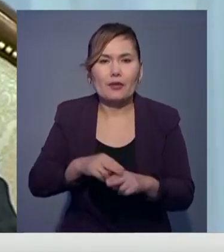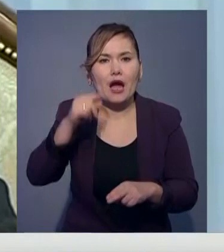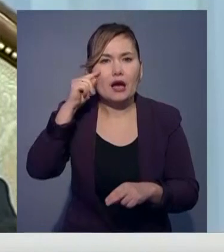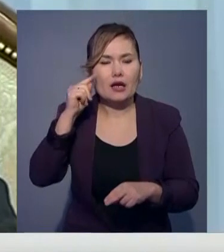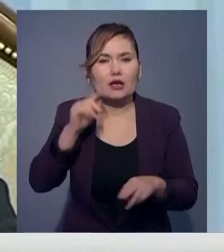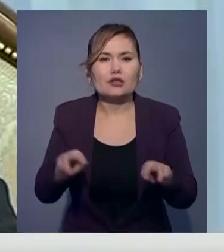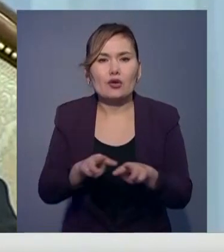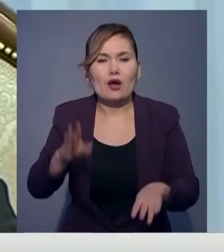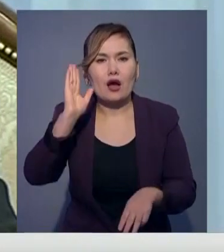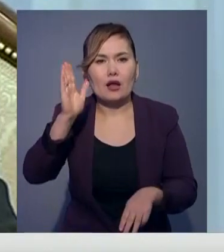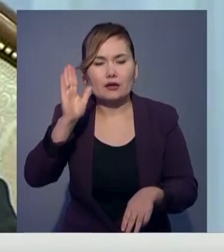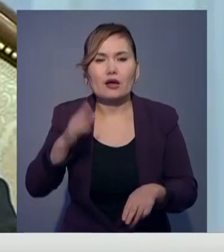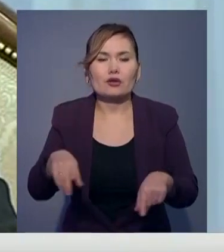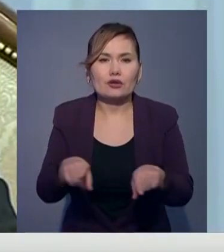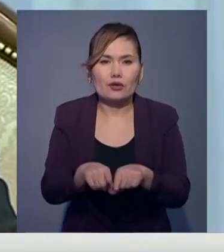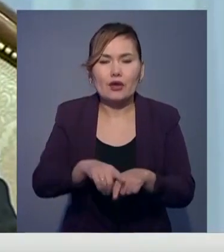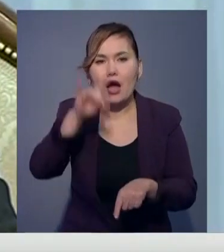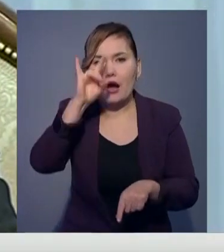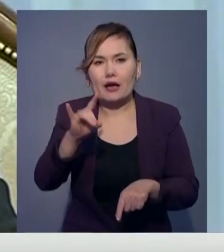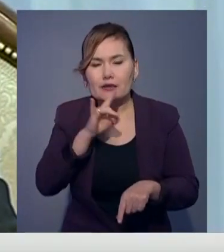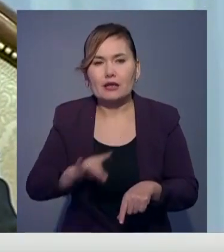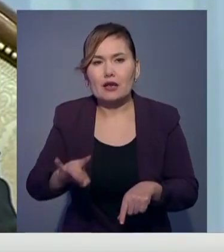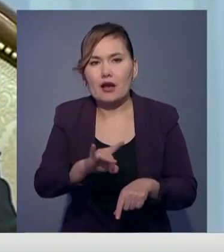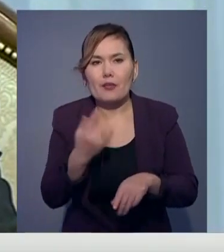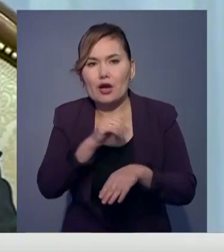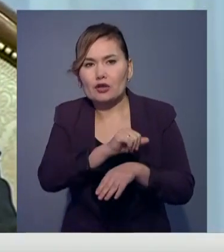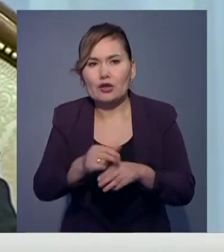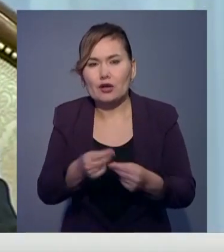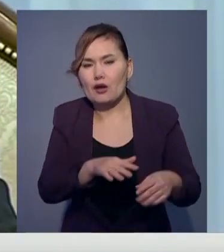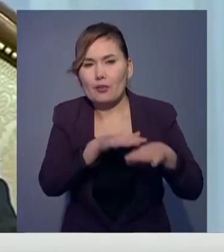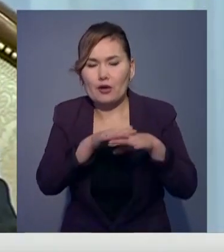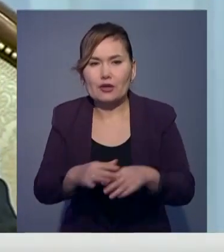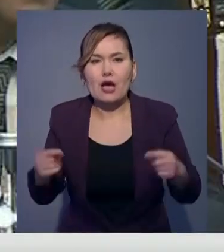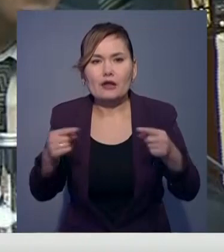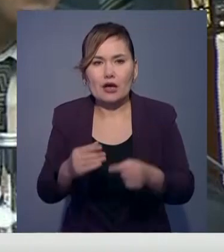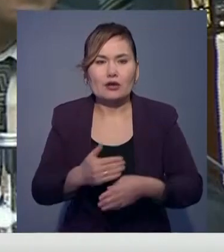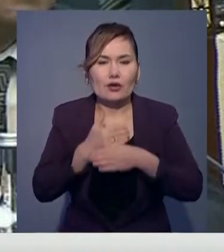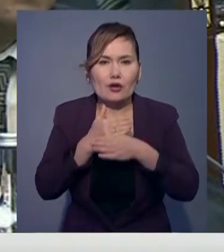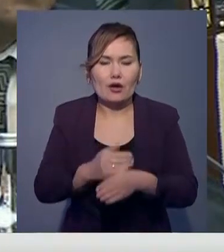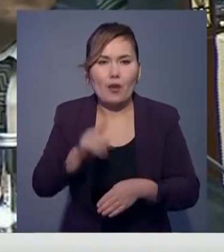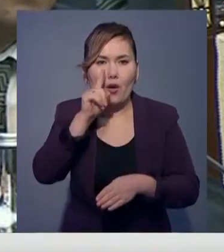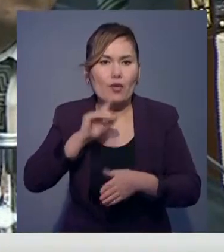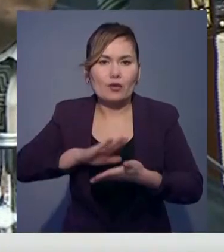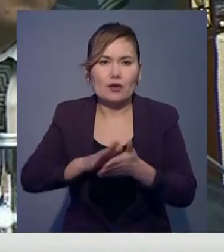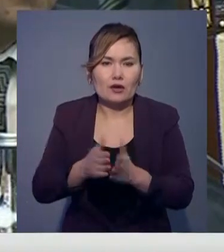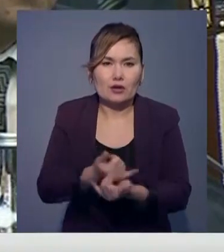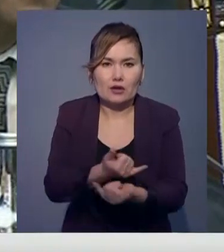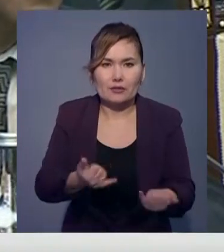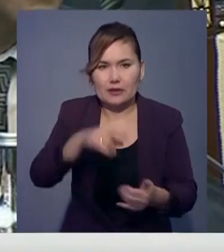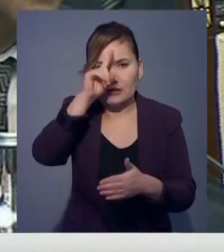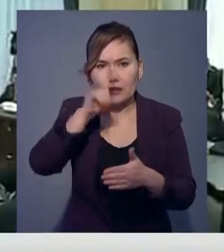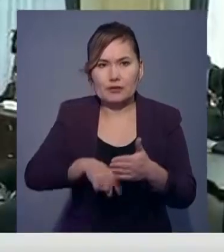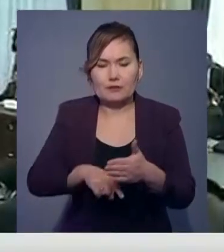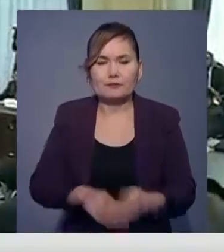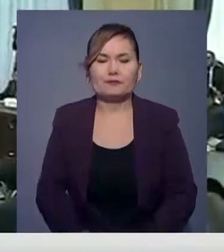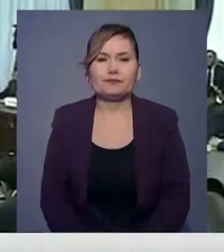үкіметі алдағы уақытта да қазақстандық инвесторларға нақты көмек көрсетіп, қолайлы жағдай жасайды деген үміттеміз.